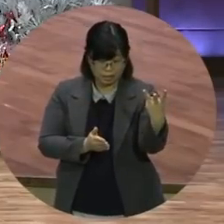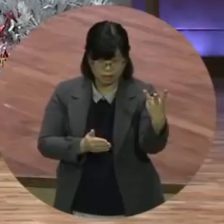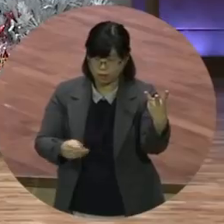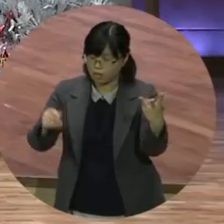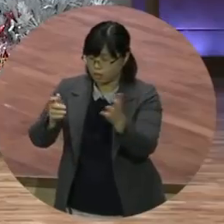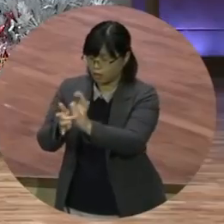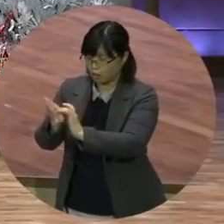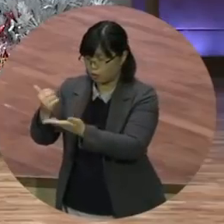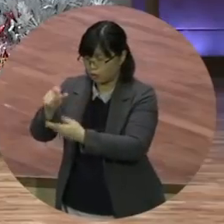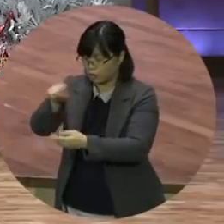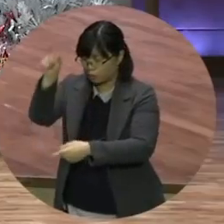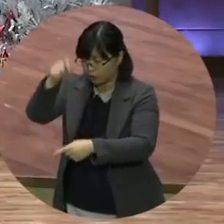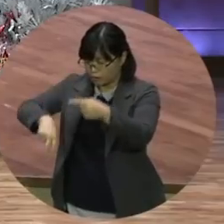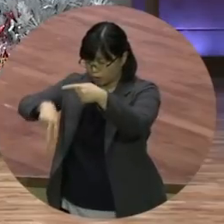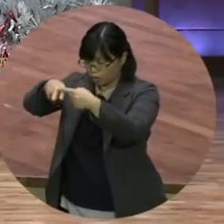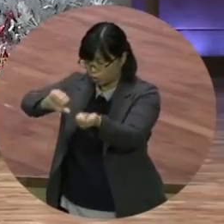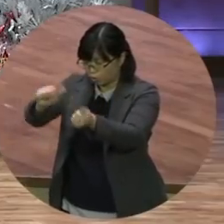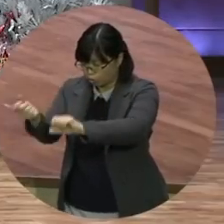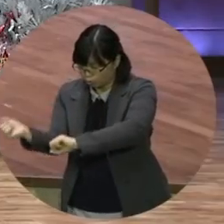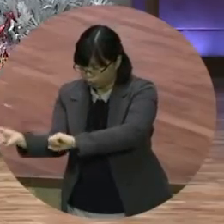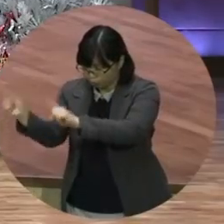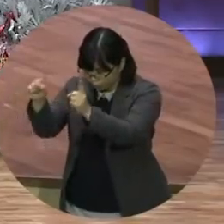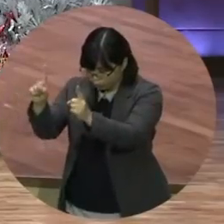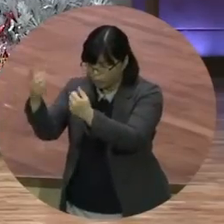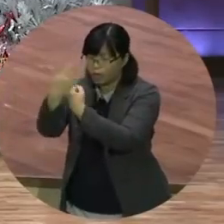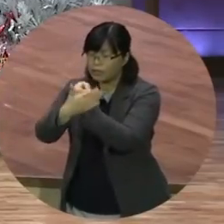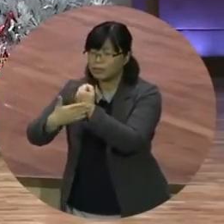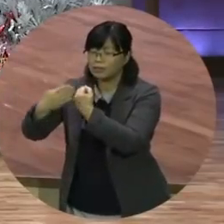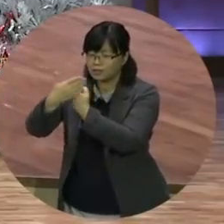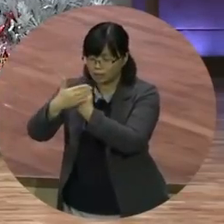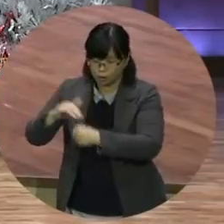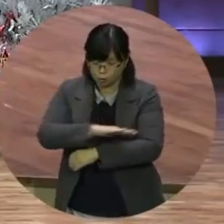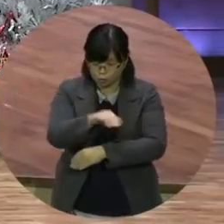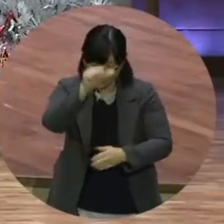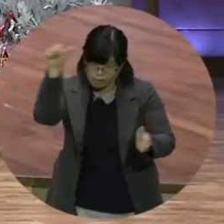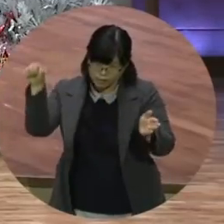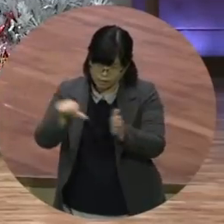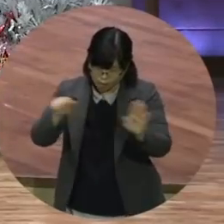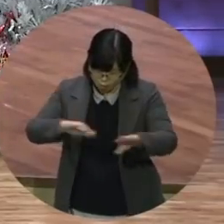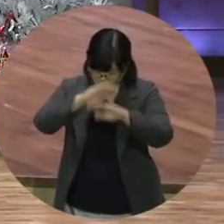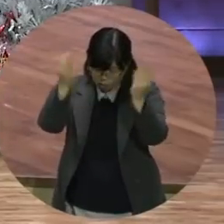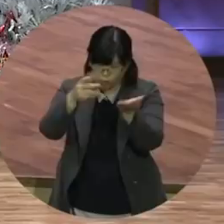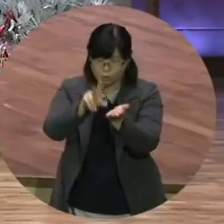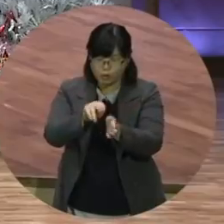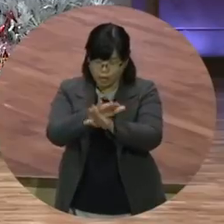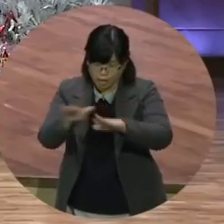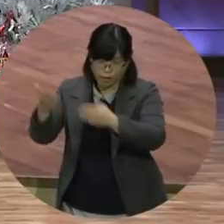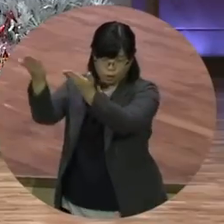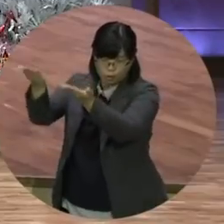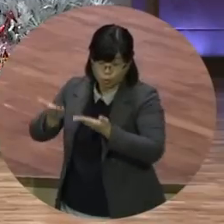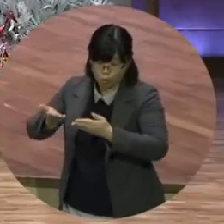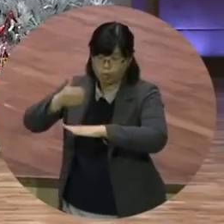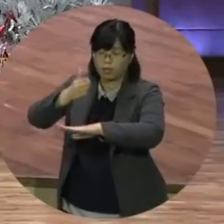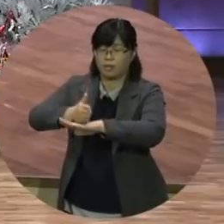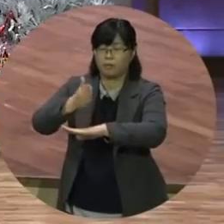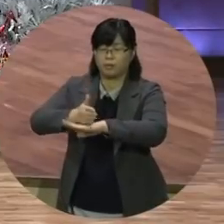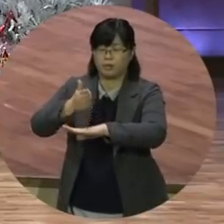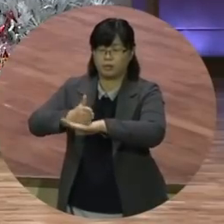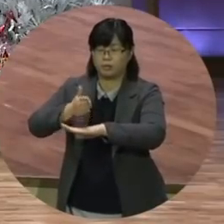죽으시고 부활하심으로 우리 인생의 모든 문제를 해결하여 주시니 감사를